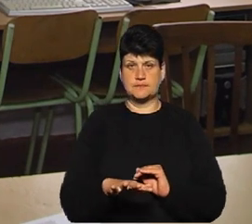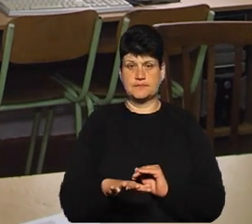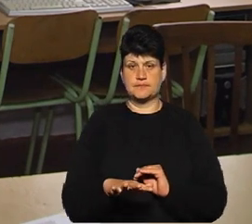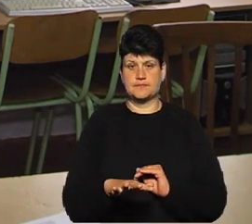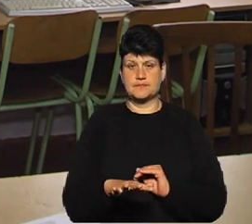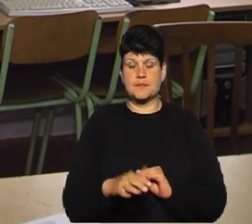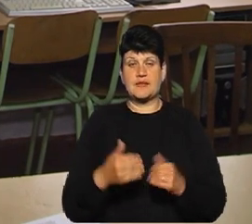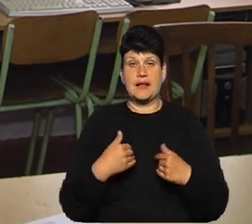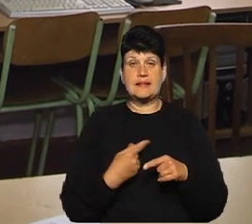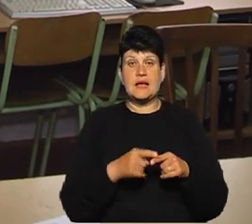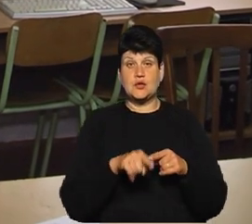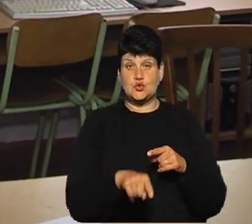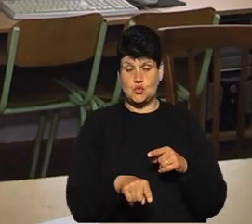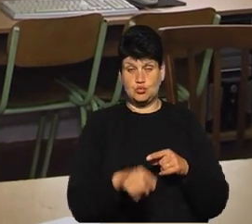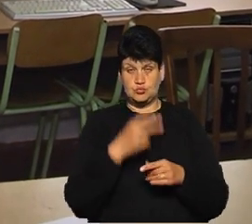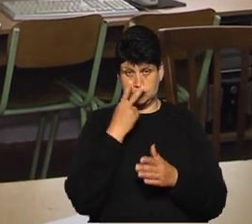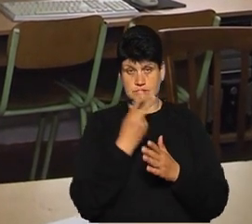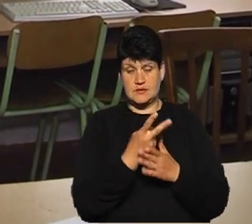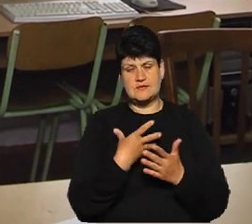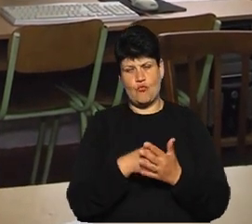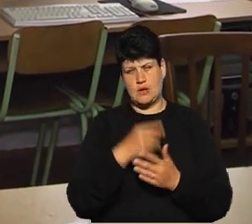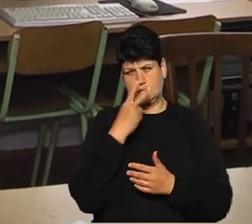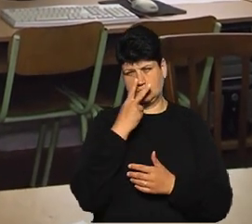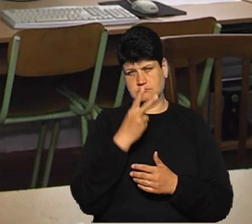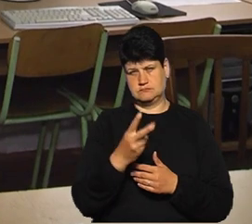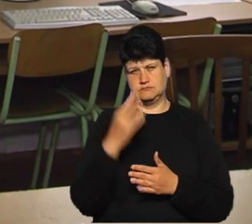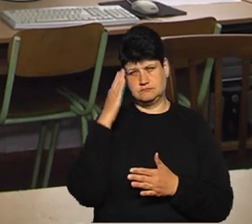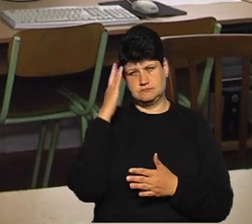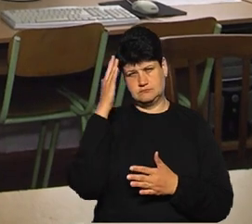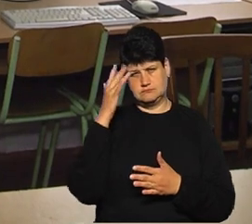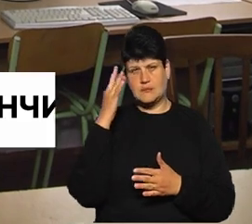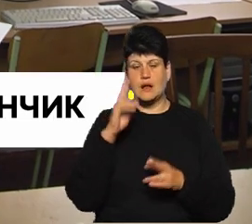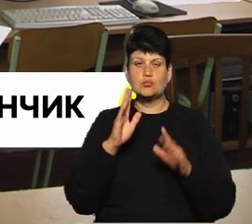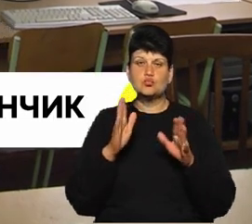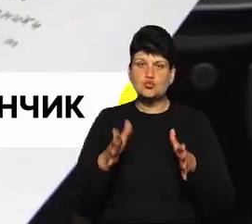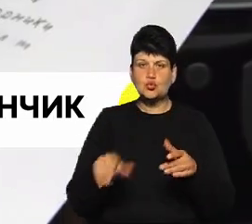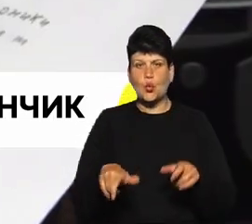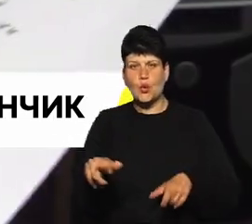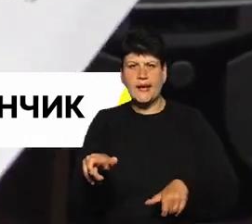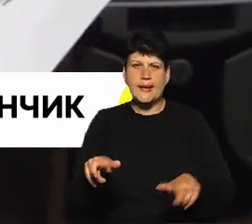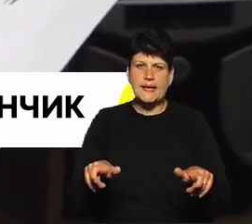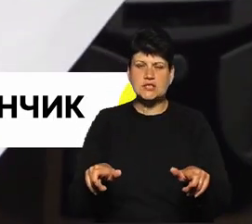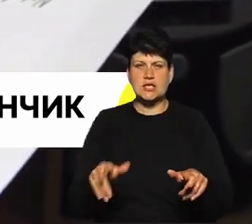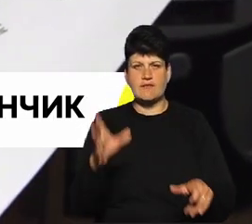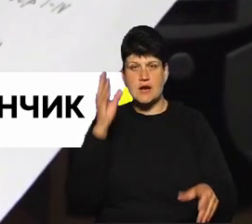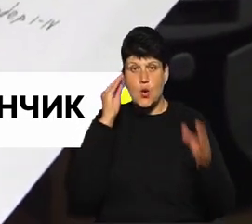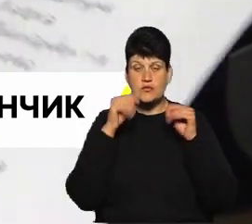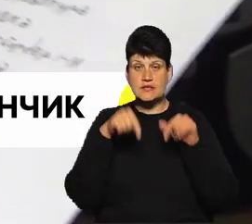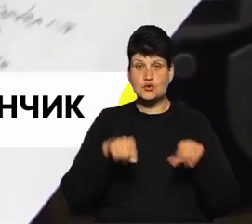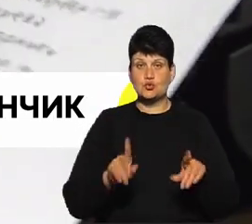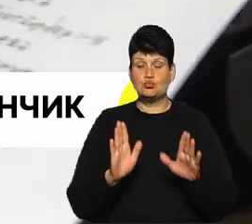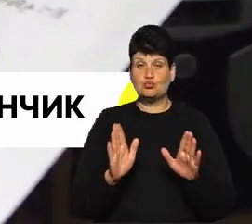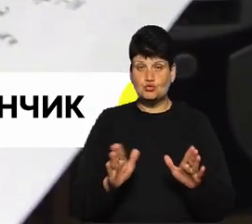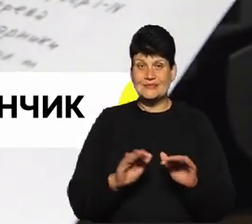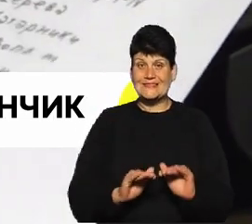Я на цьому ескізі зобразив своє бачення, як це буде. Спланував доріжки. Враховуючи те, що тут будуть